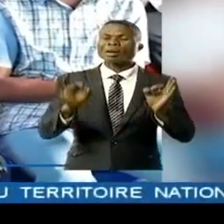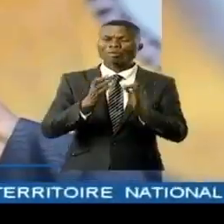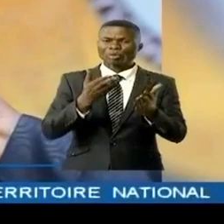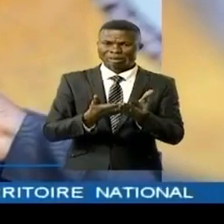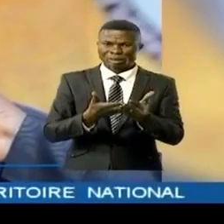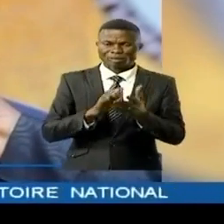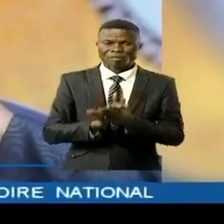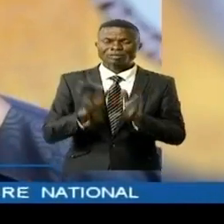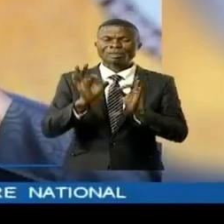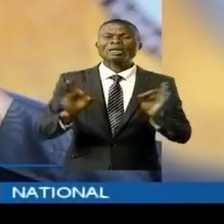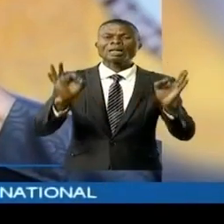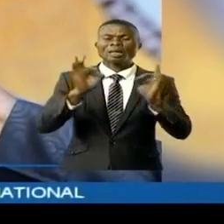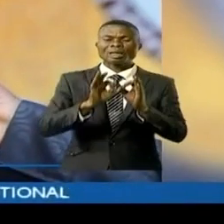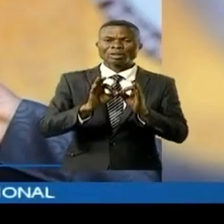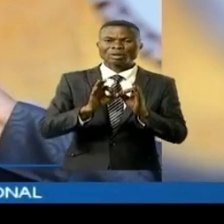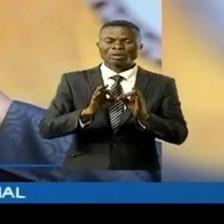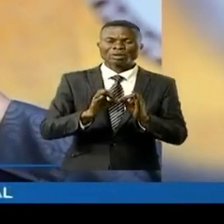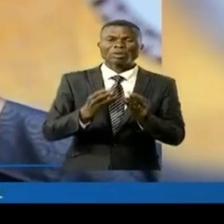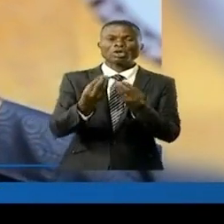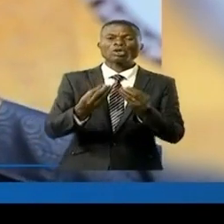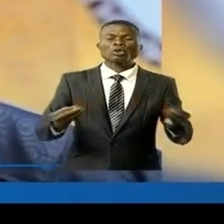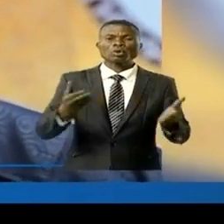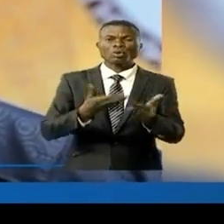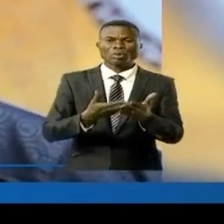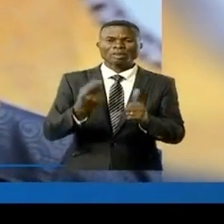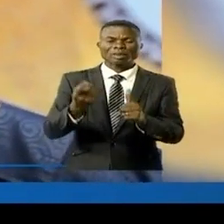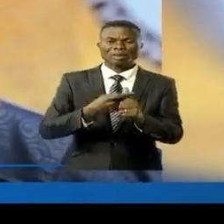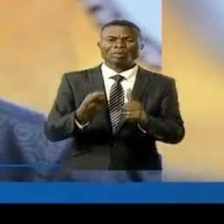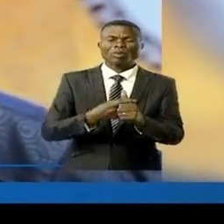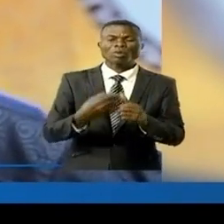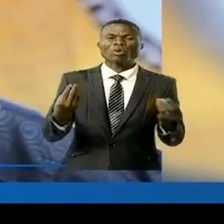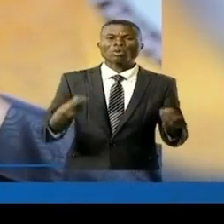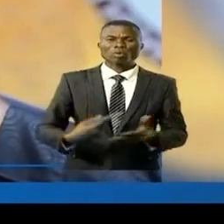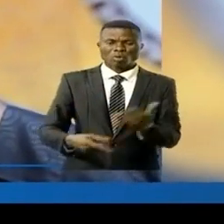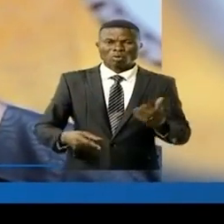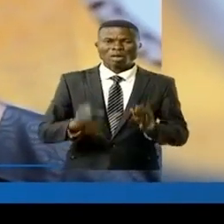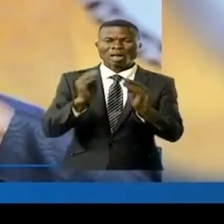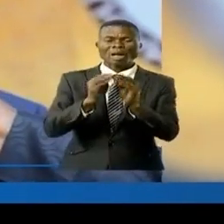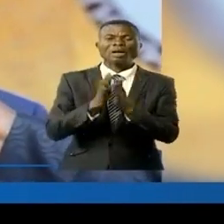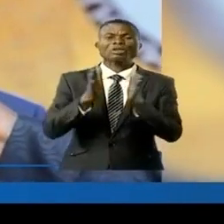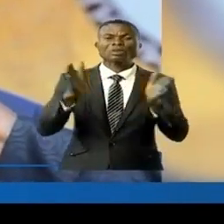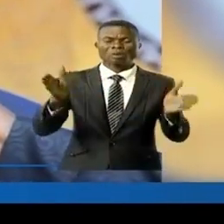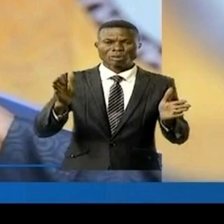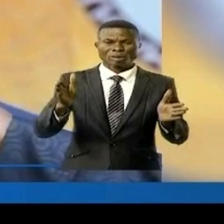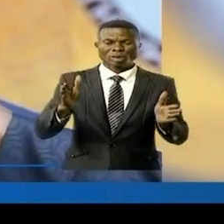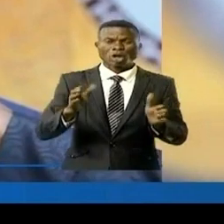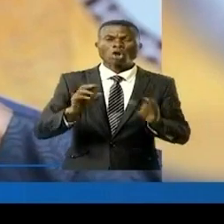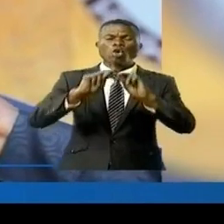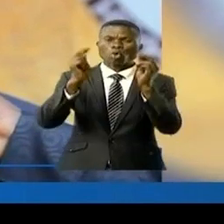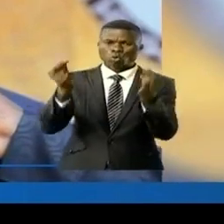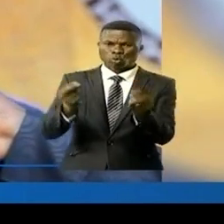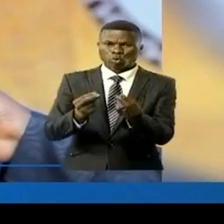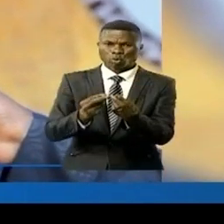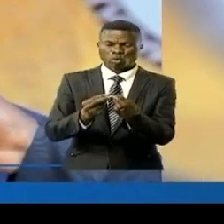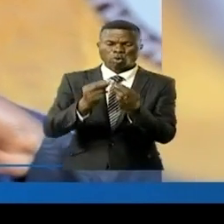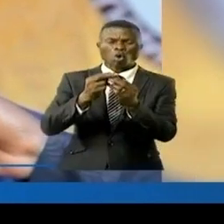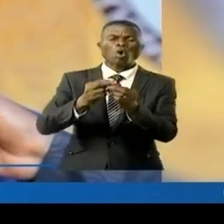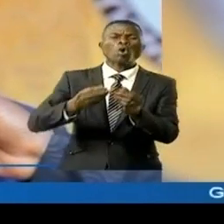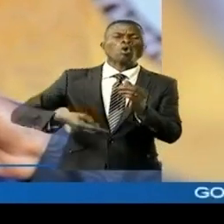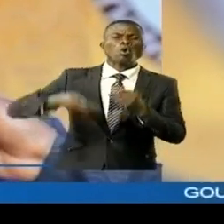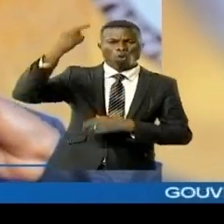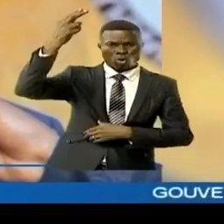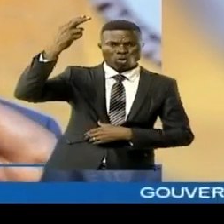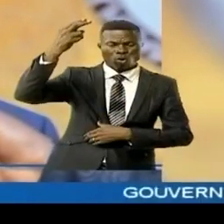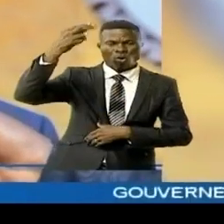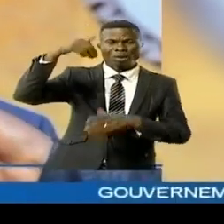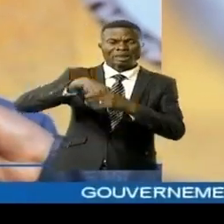l'importance de ces résolutions sont d'abord du fait que l'assemblée générale est un organe suprême de